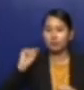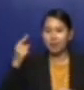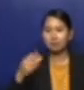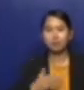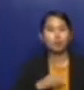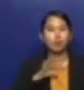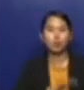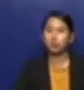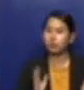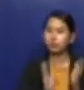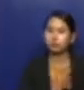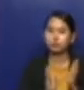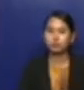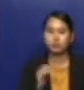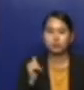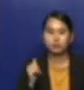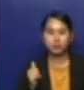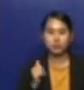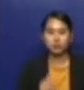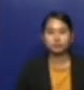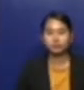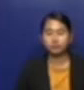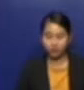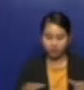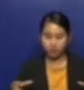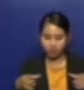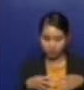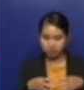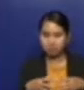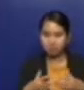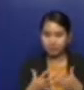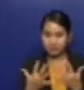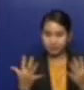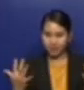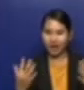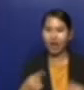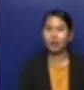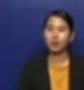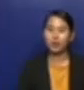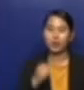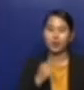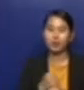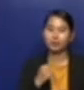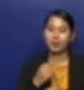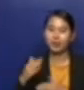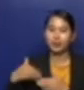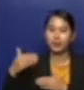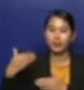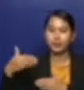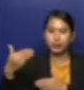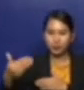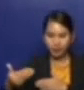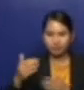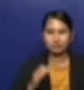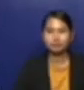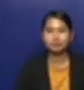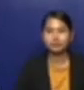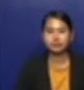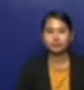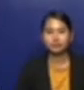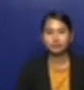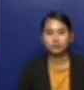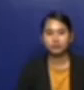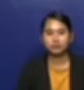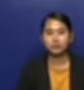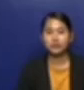นชมเขาคนเหล่านี้เขายังอยู่ไปอีกนานคนเหล่านี้เขาเ